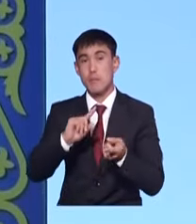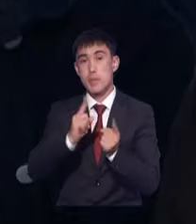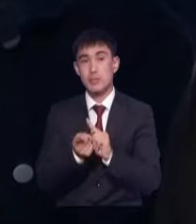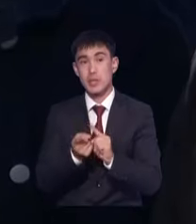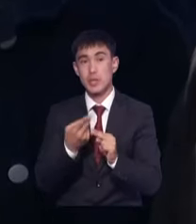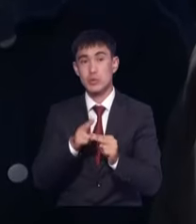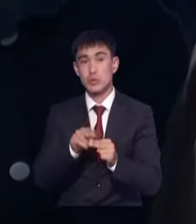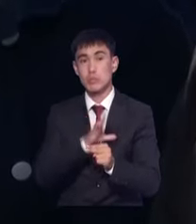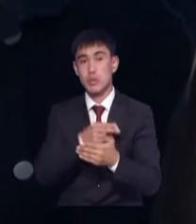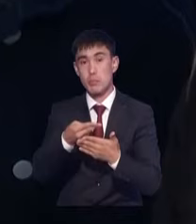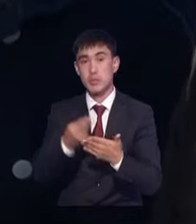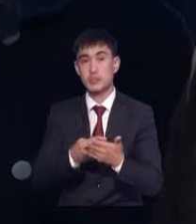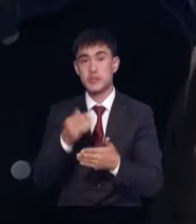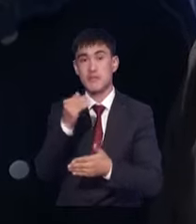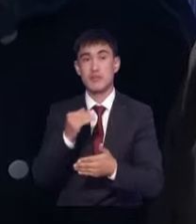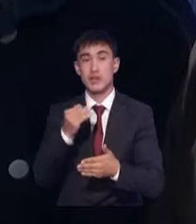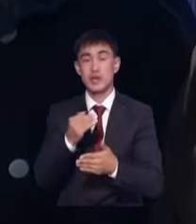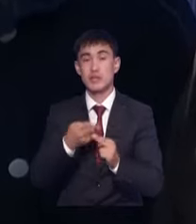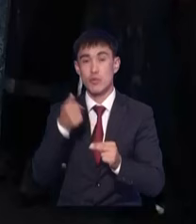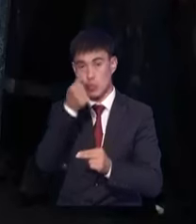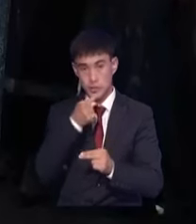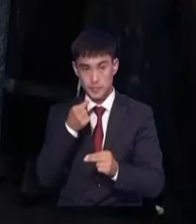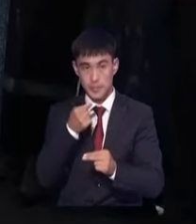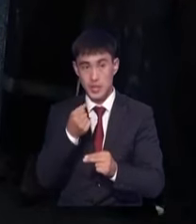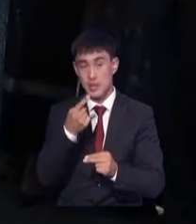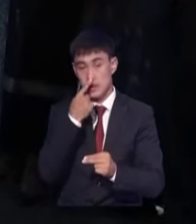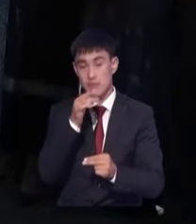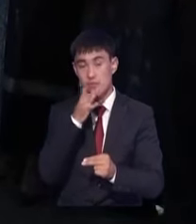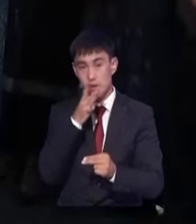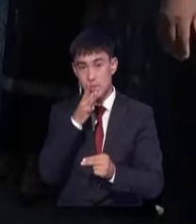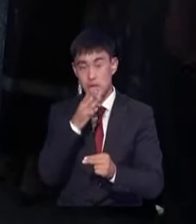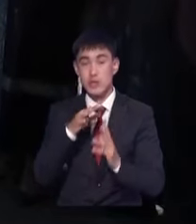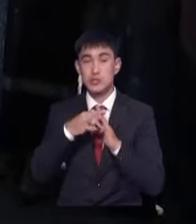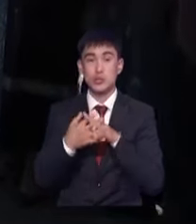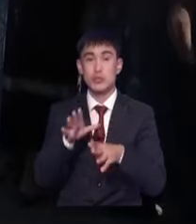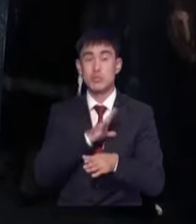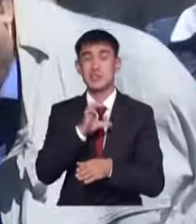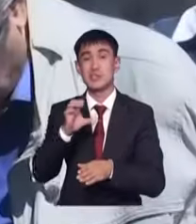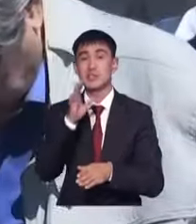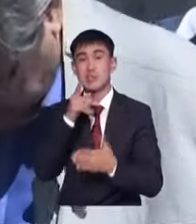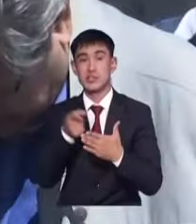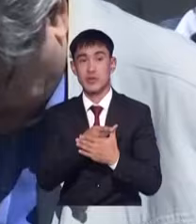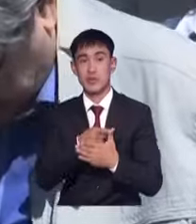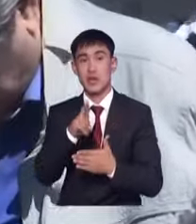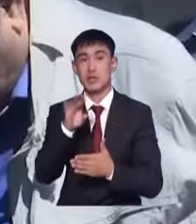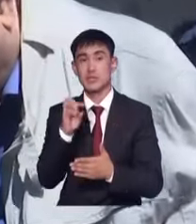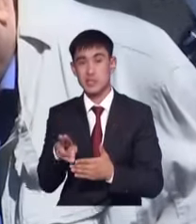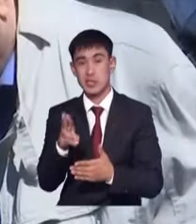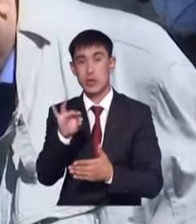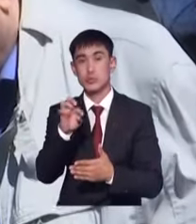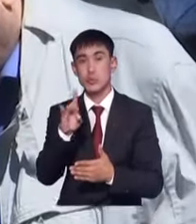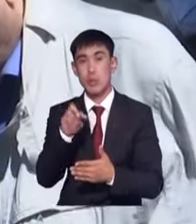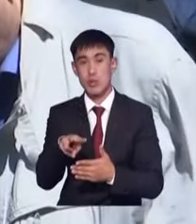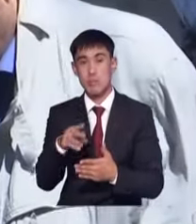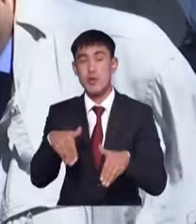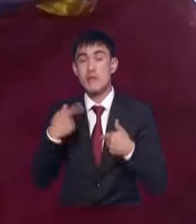переименовании которых было подписано еще в феврале текущего года. До недавнего времени эти села носили советские названия Касцык и Комсомол.